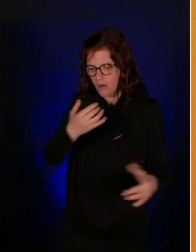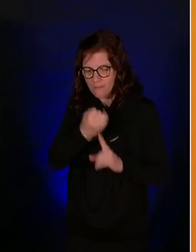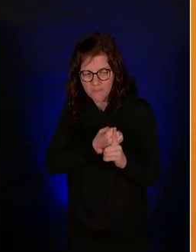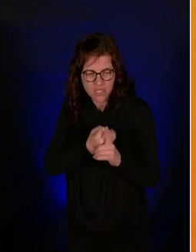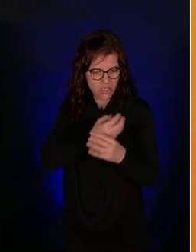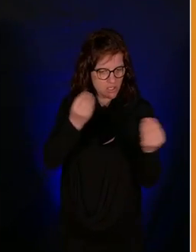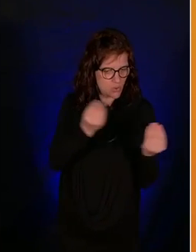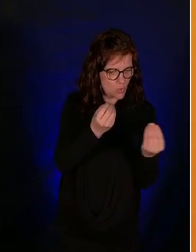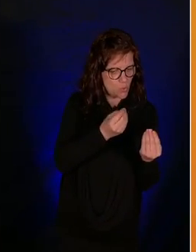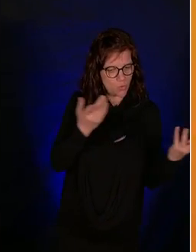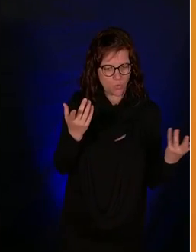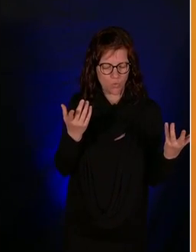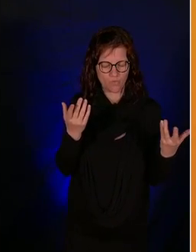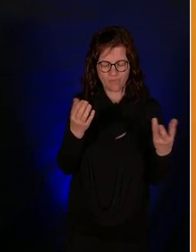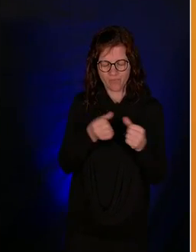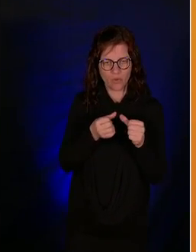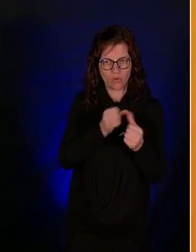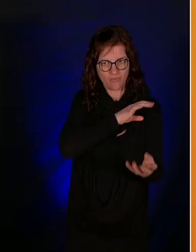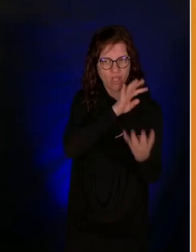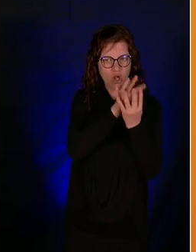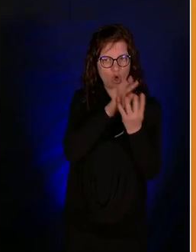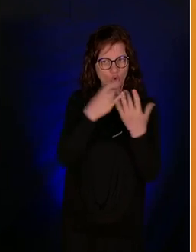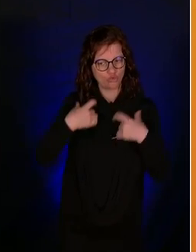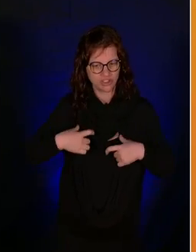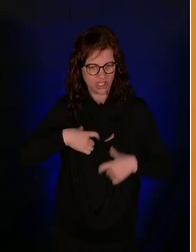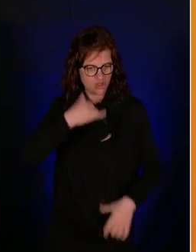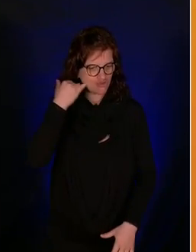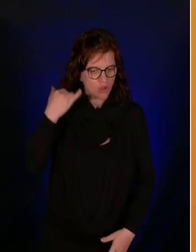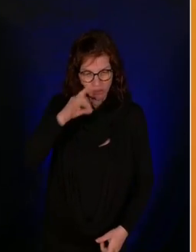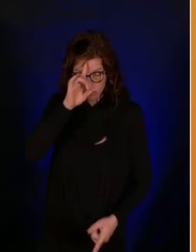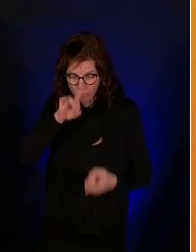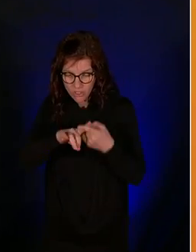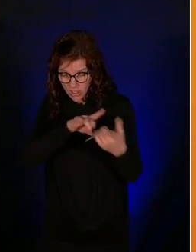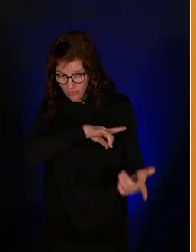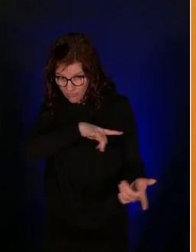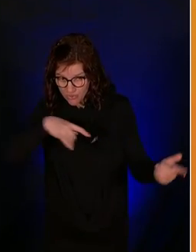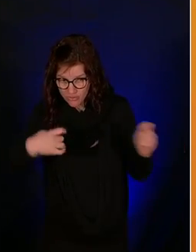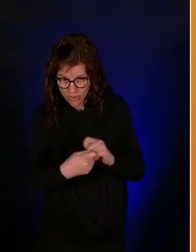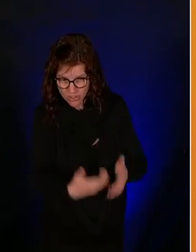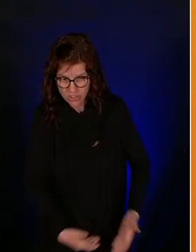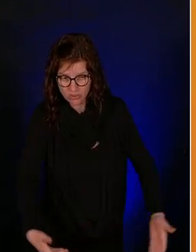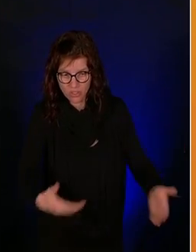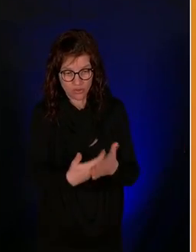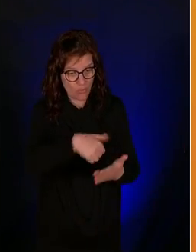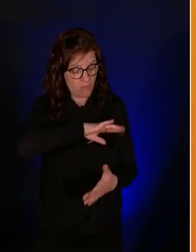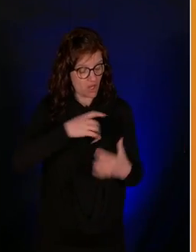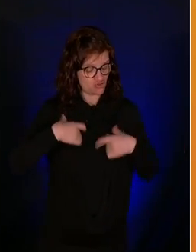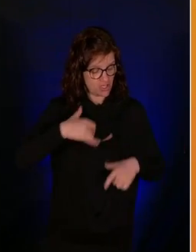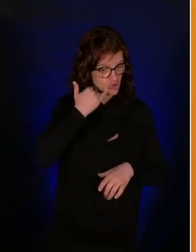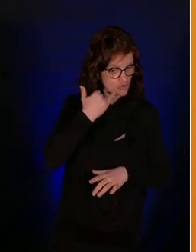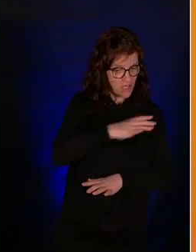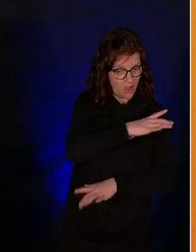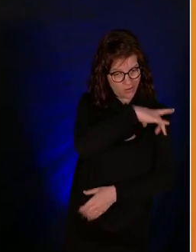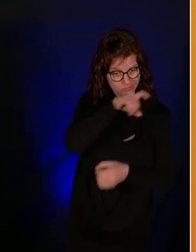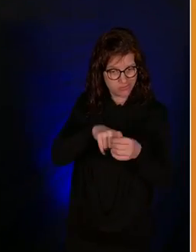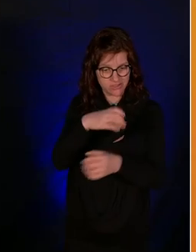effectivement à la rencontre des gilets jaunes pour changer la donne, parce qu'il y a des gilets jaunes qui sont syndiqués CGT, des femmes